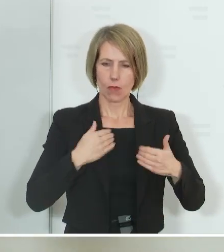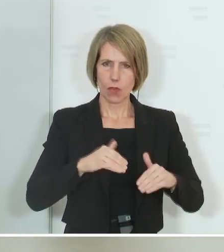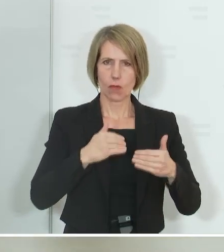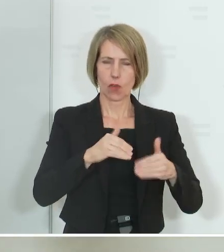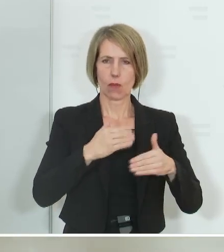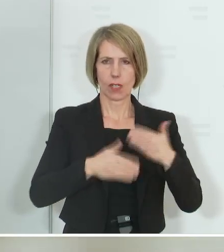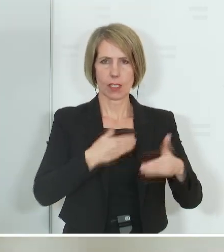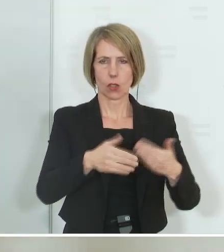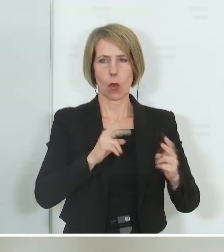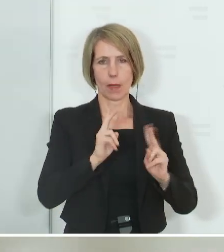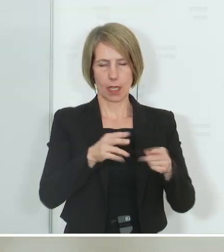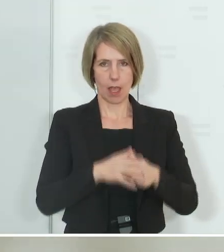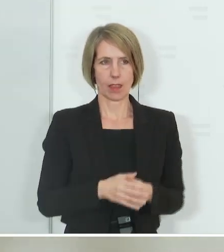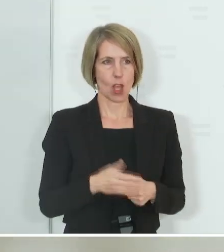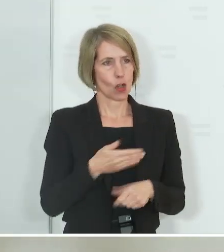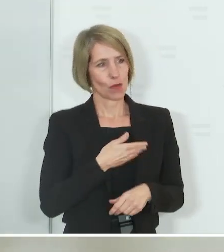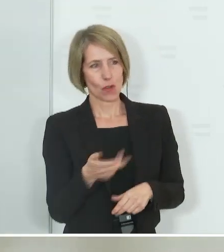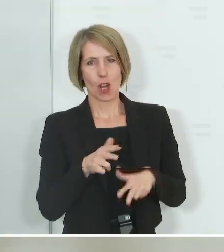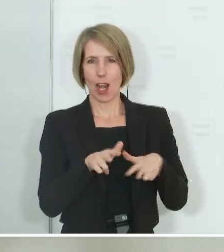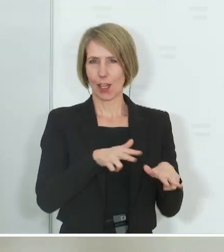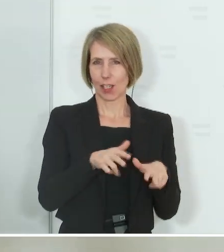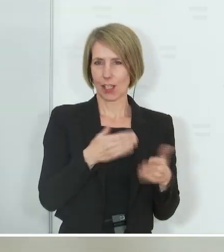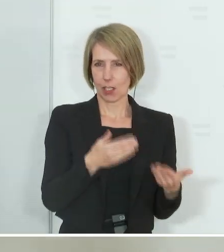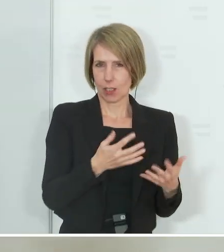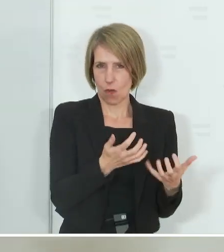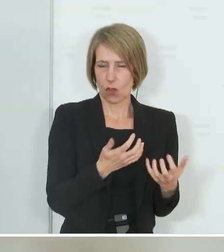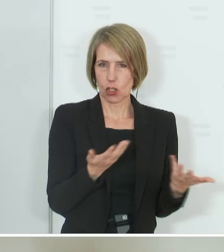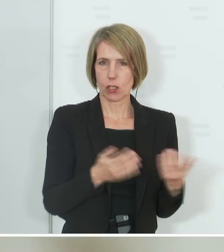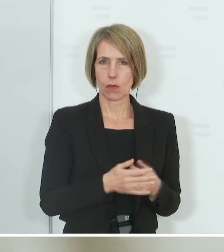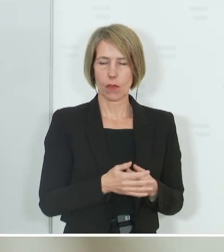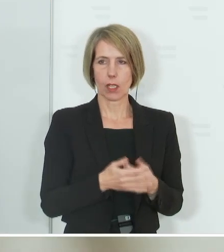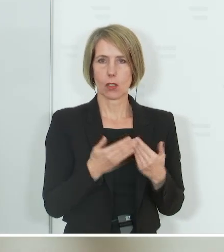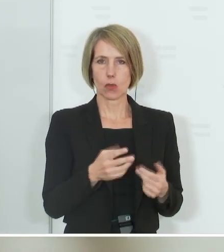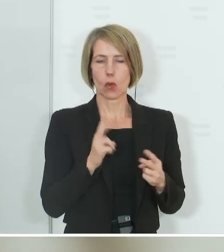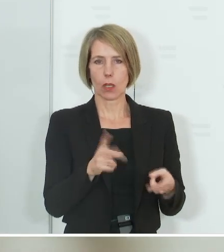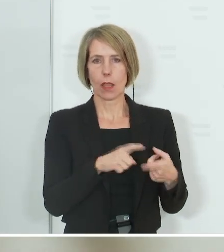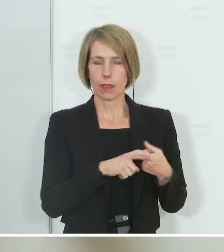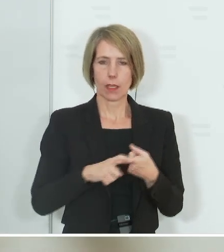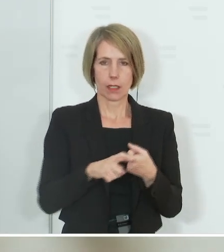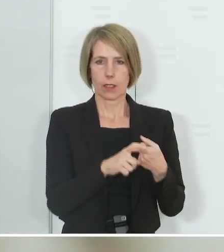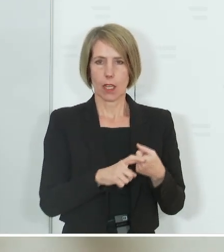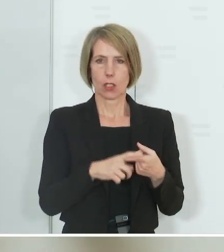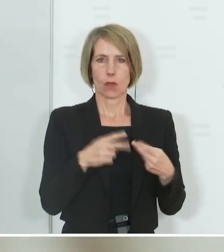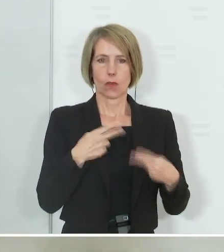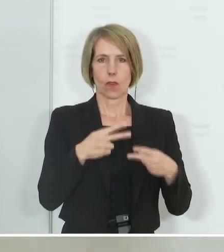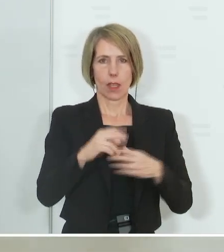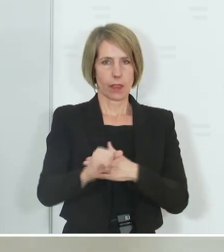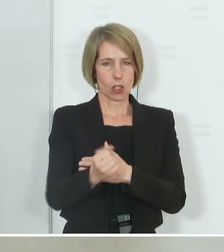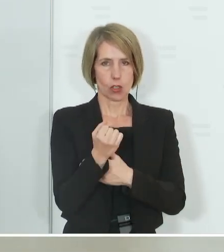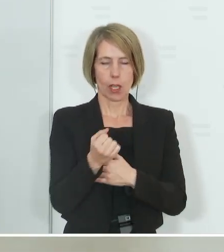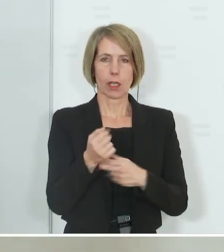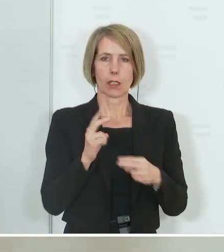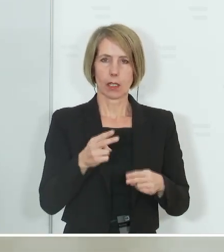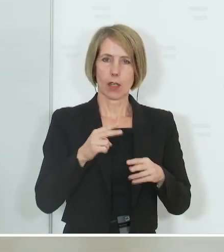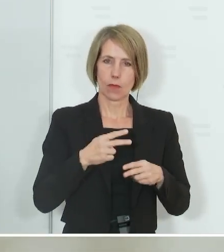kommen, von allen Regierungen übrigens. Denn nur so kommen wir zu unseren Gesellschaften und können hier Fortschritte